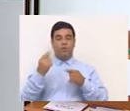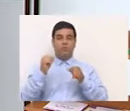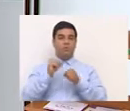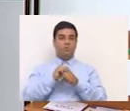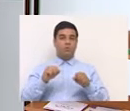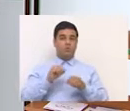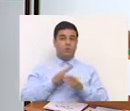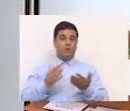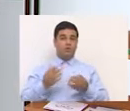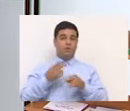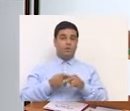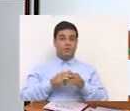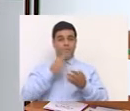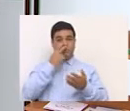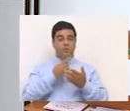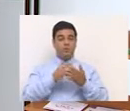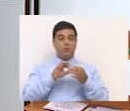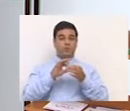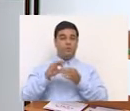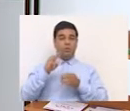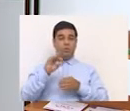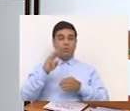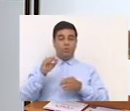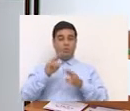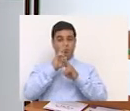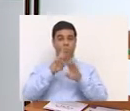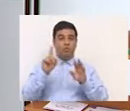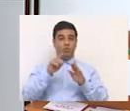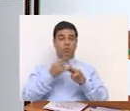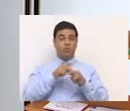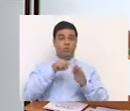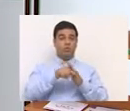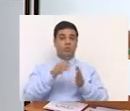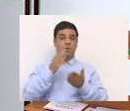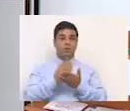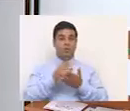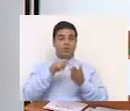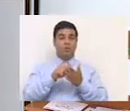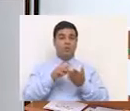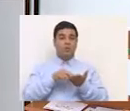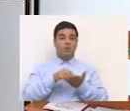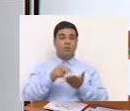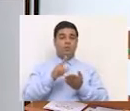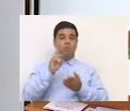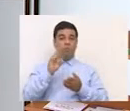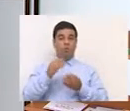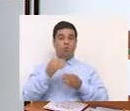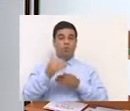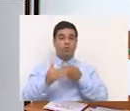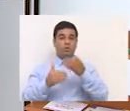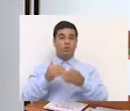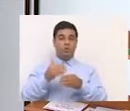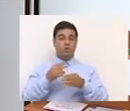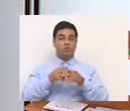будет. Посмотрите, союзы «то-то» показывают, что действия и явления идут по очереди.